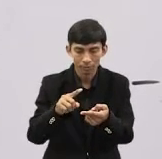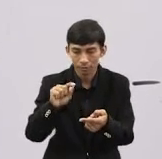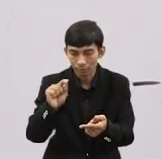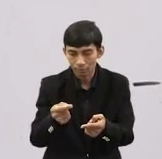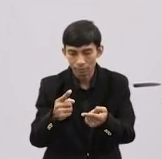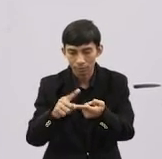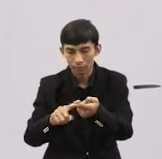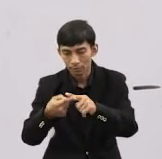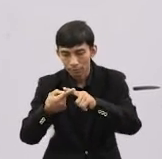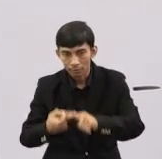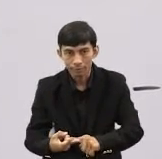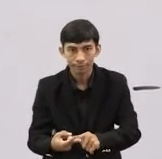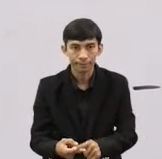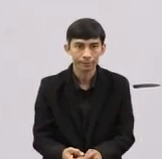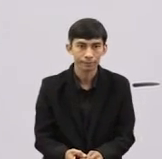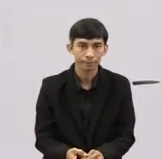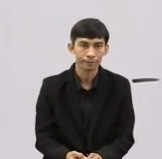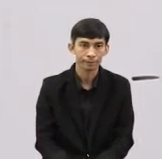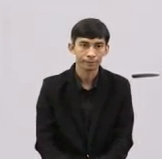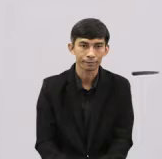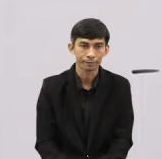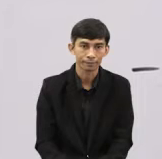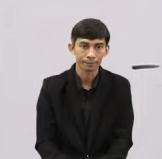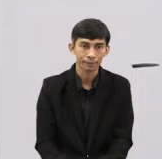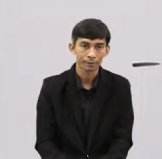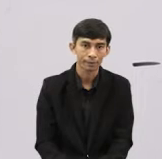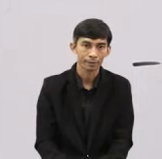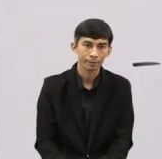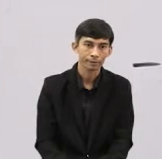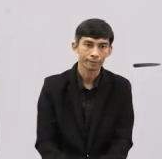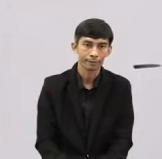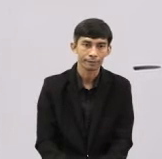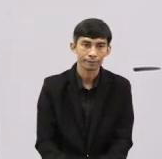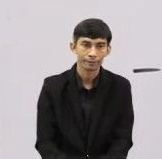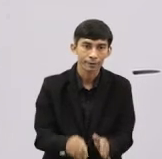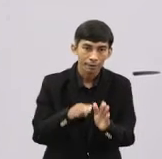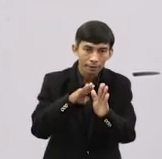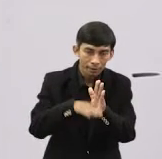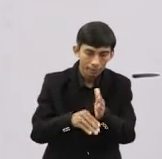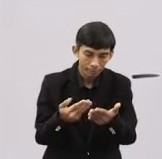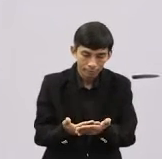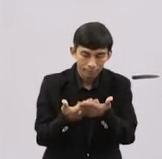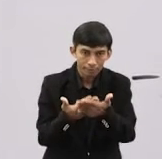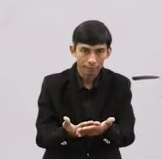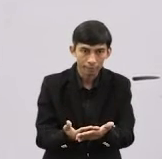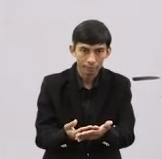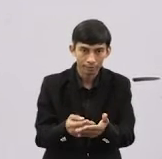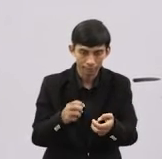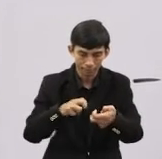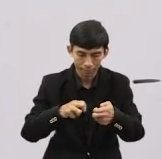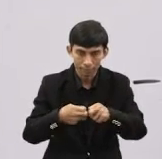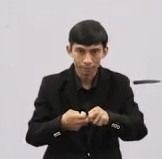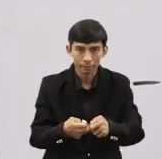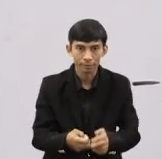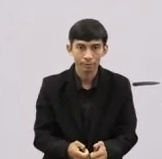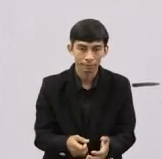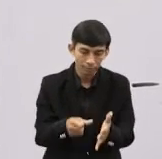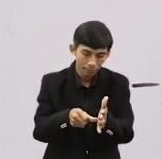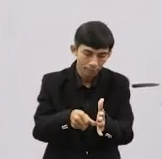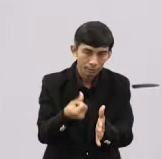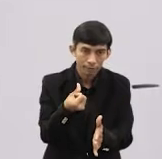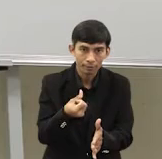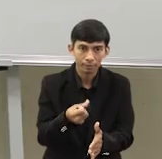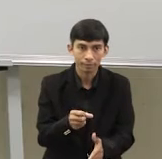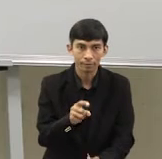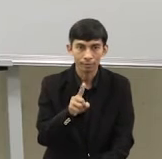tu sập hiện chà chầm nón chương rồng phải dướng nữ sắc xa thay ní cứ ca bóng ca chầm nào chà cứ